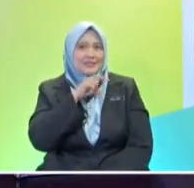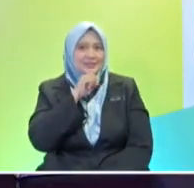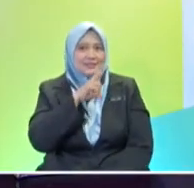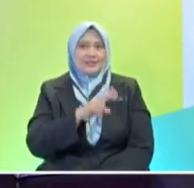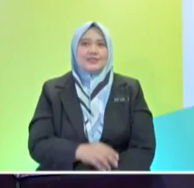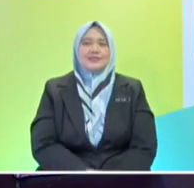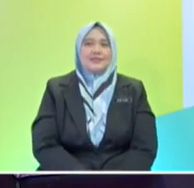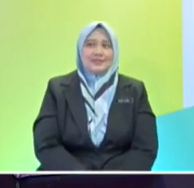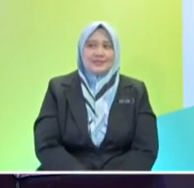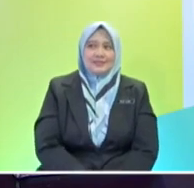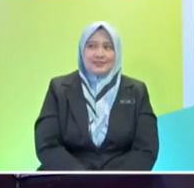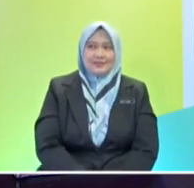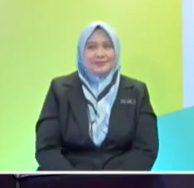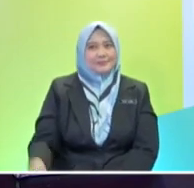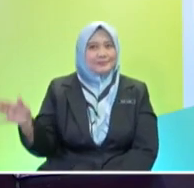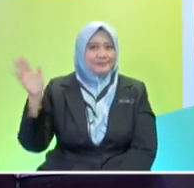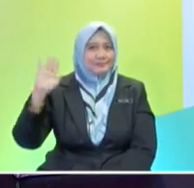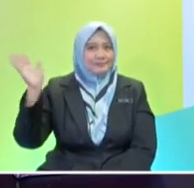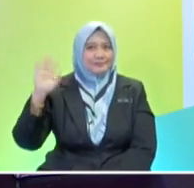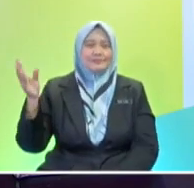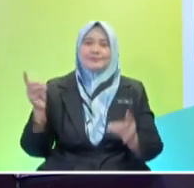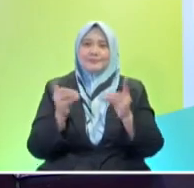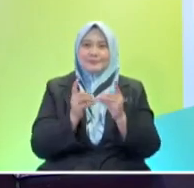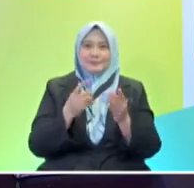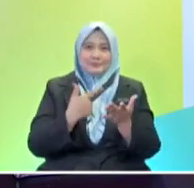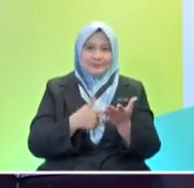Betul. Okey cikgu. Okey, bye. Jumpa lagi.